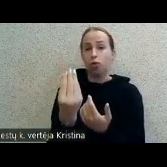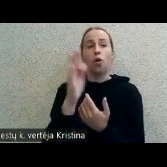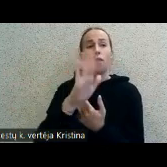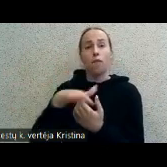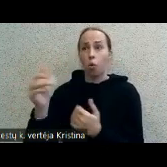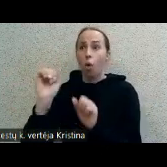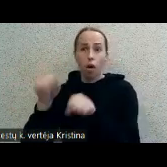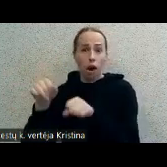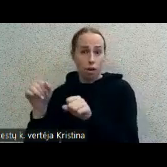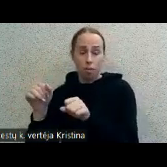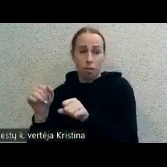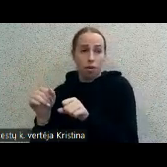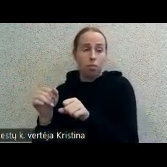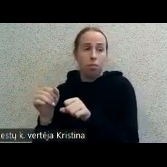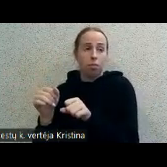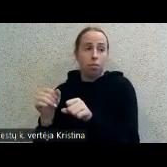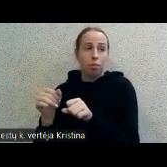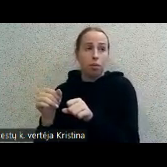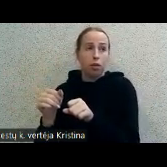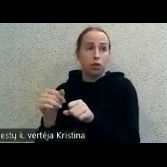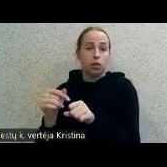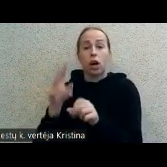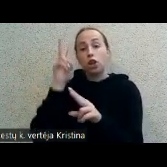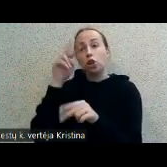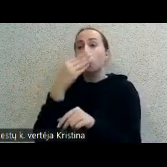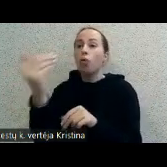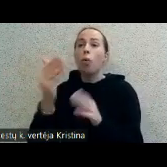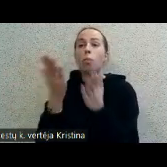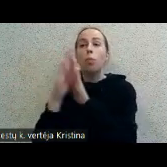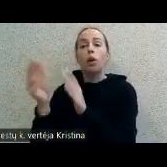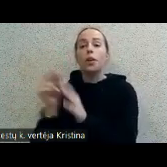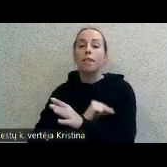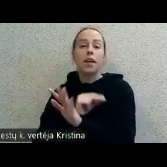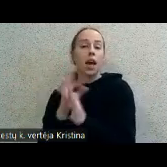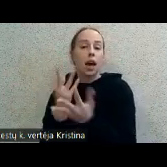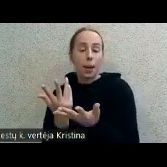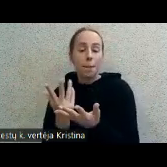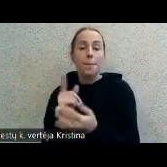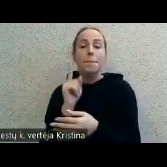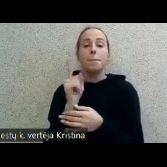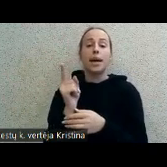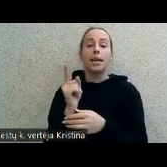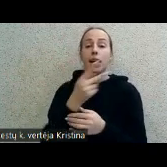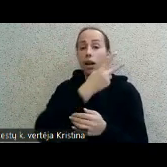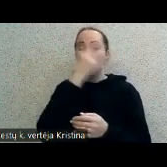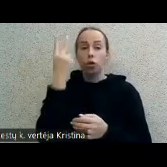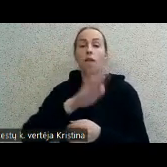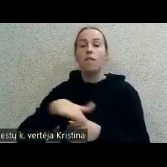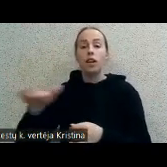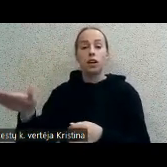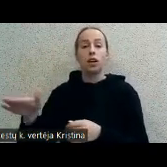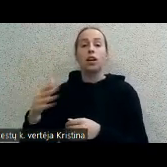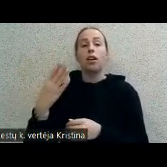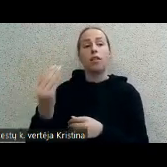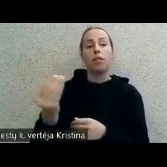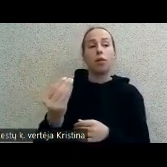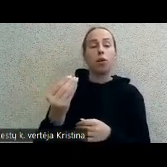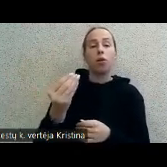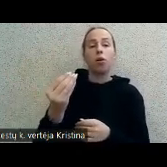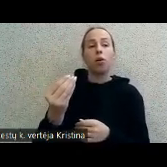prie bibliotekų ir knygų, nežinau, kaip jūsų bibliotekas, aišku, veikia, tai Lietuvos vaikai turi žymiai